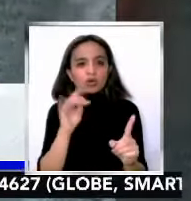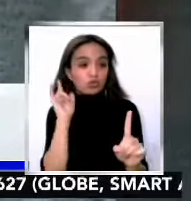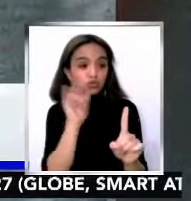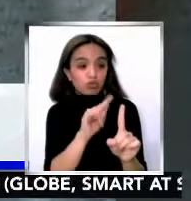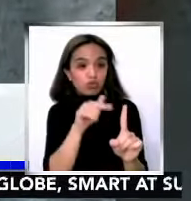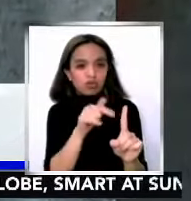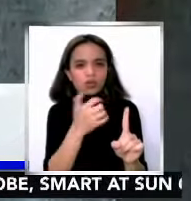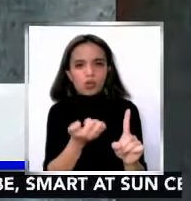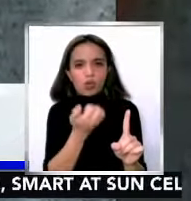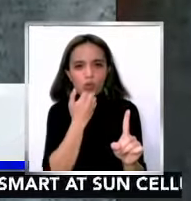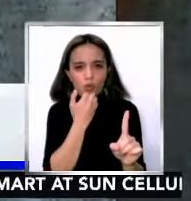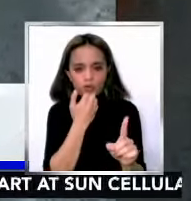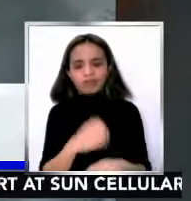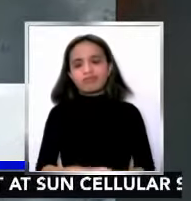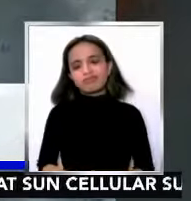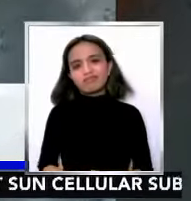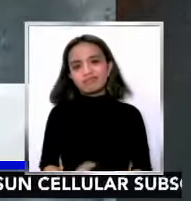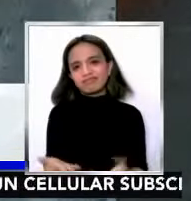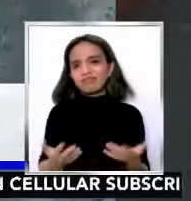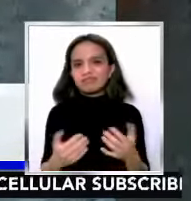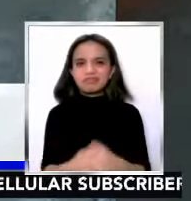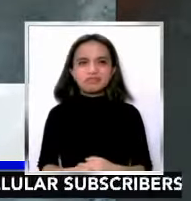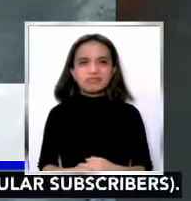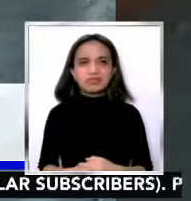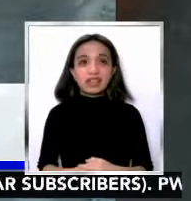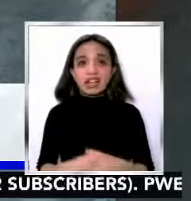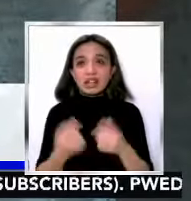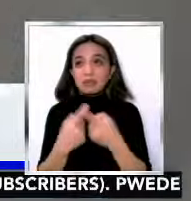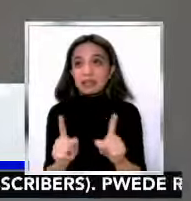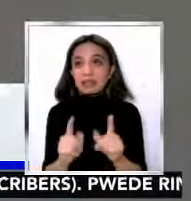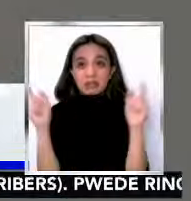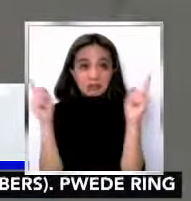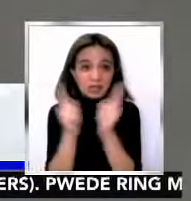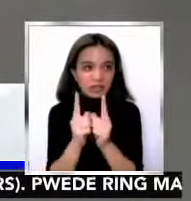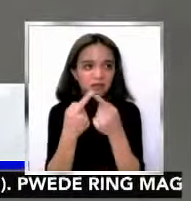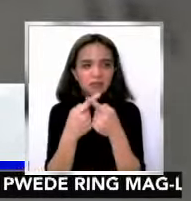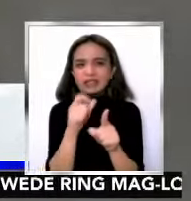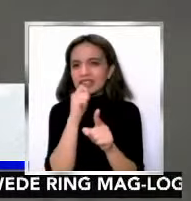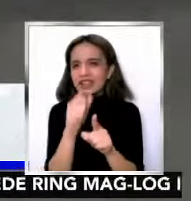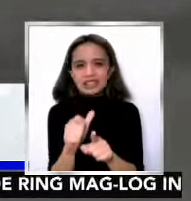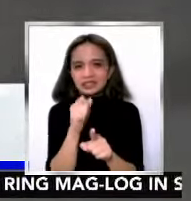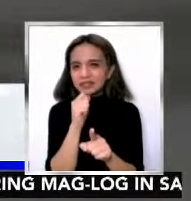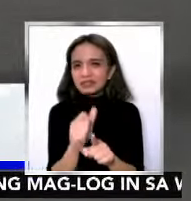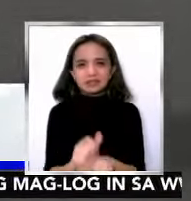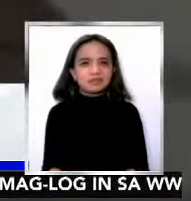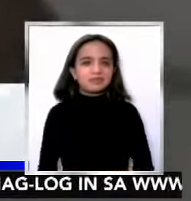So, yun. Pinagtagpo ang ngunit di tinadhana.